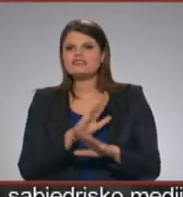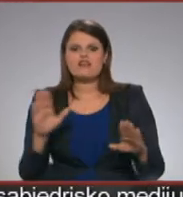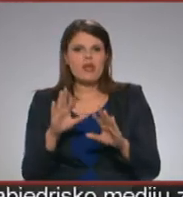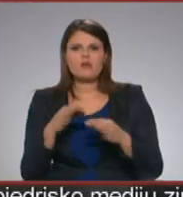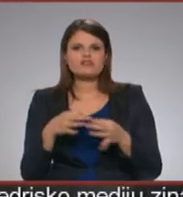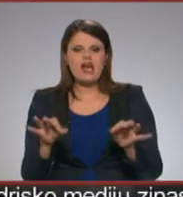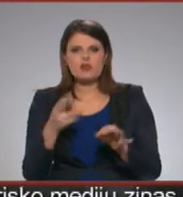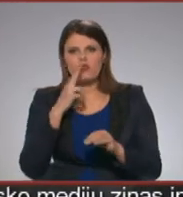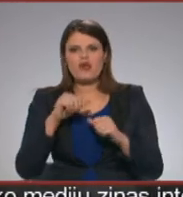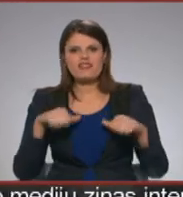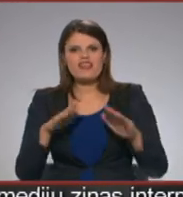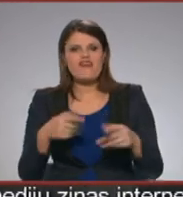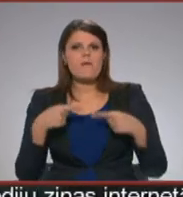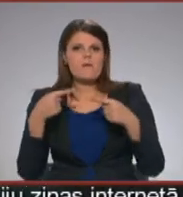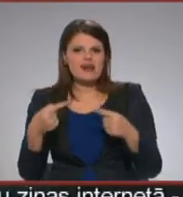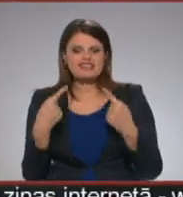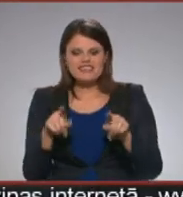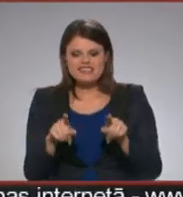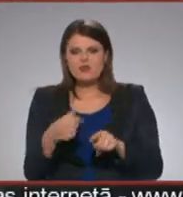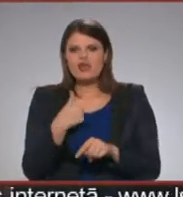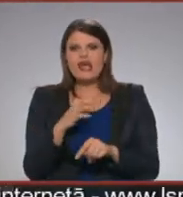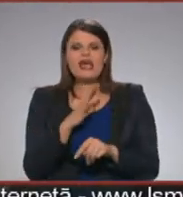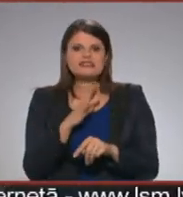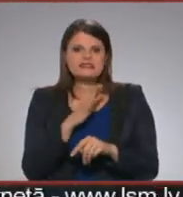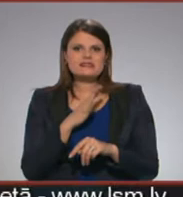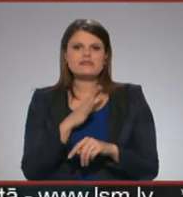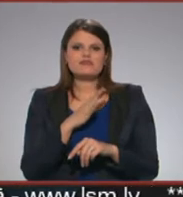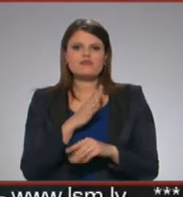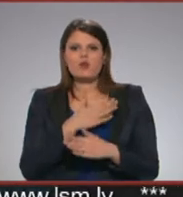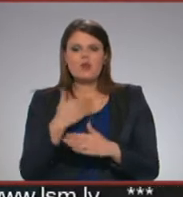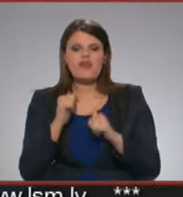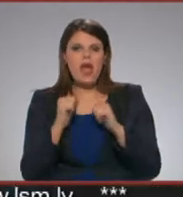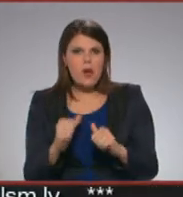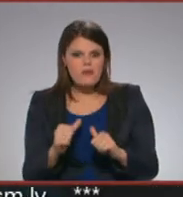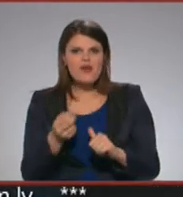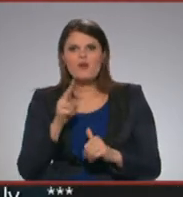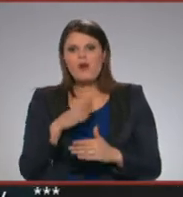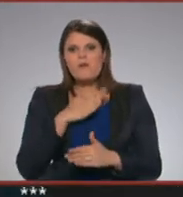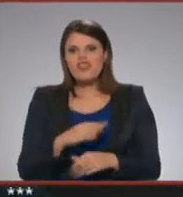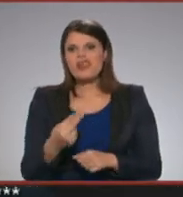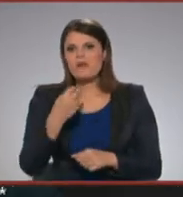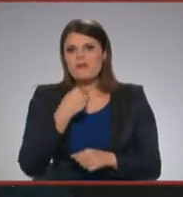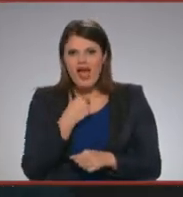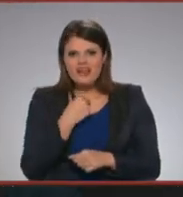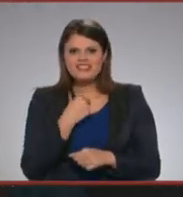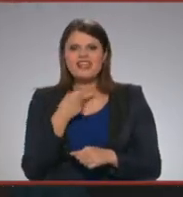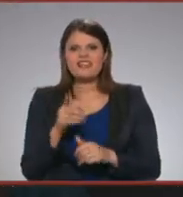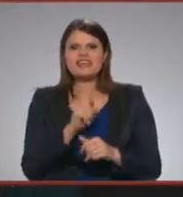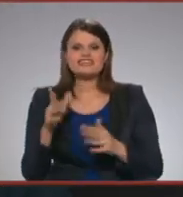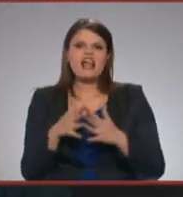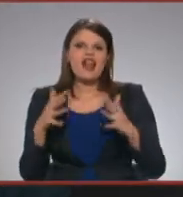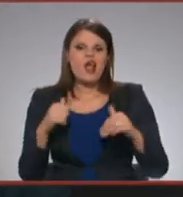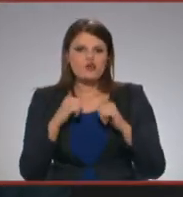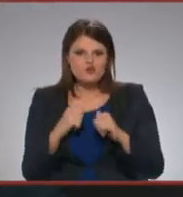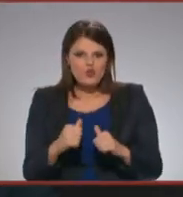atvaļināta no dienesta vai pārcelta citur. Es biju ļoti apmierināta un patīkami pārsteigta, jo tas ir liels